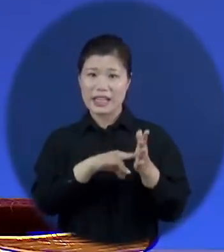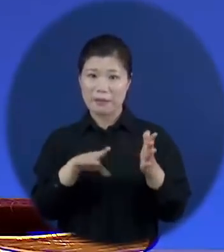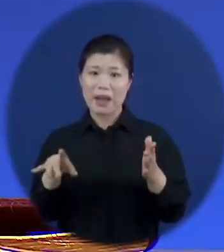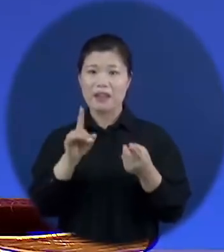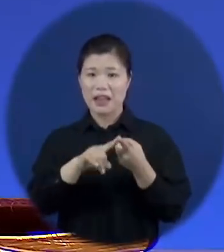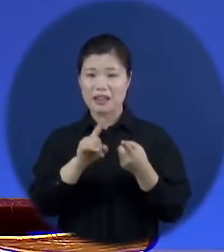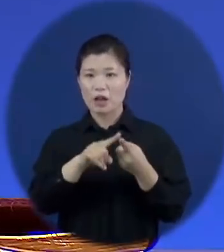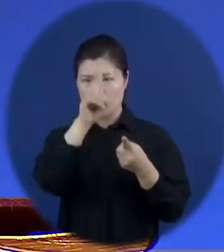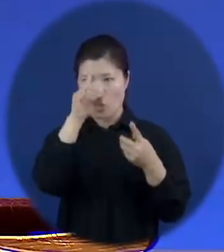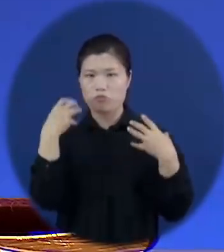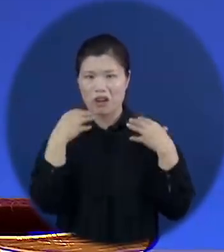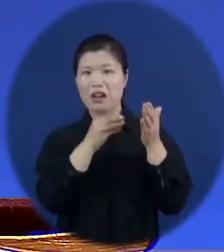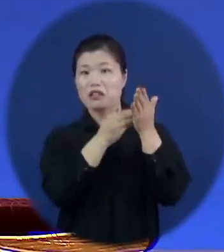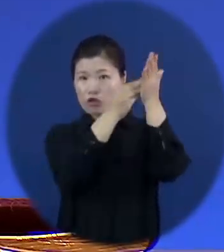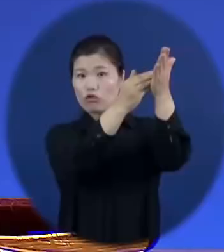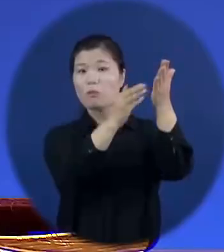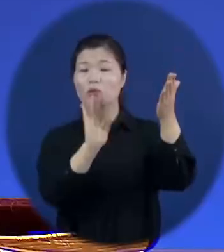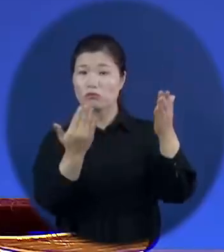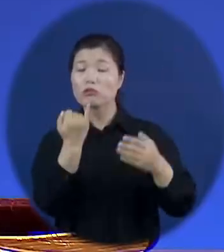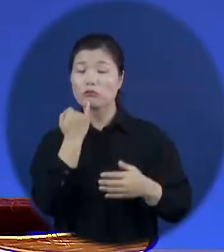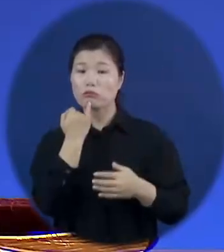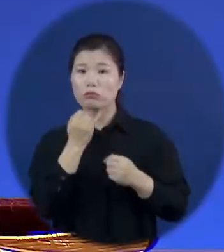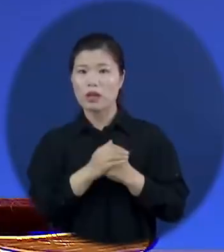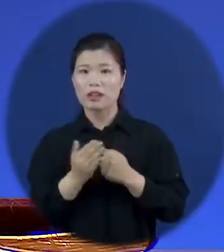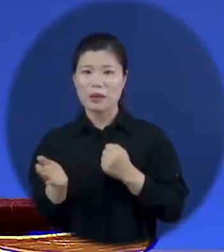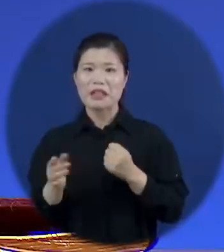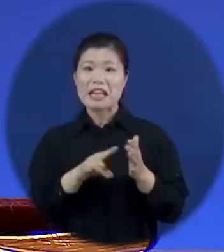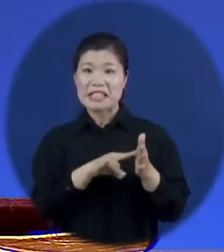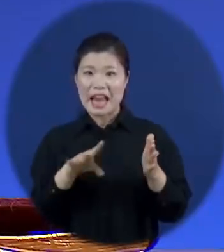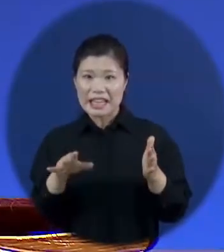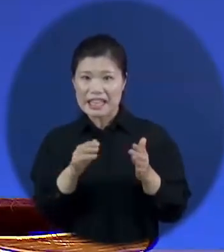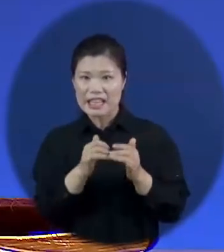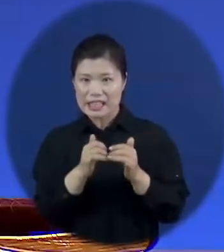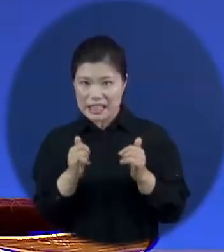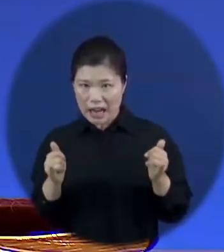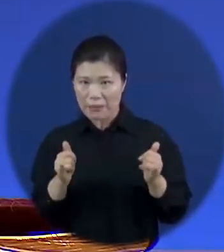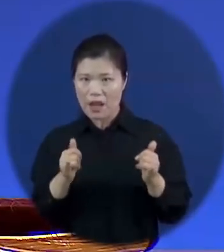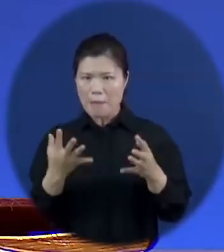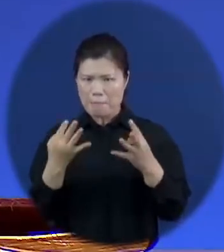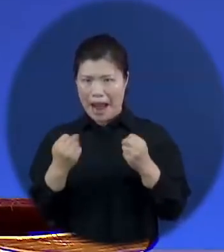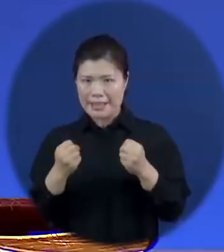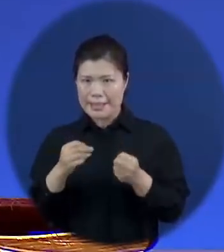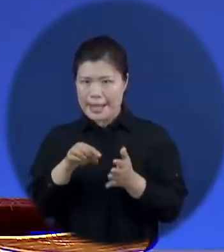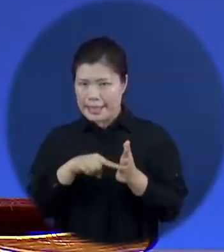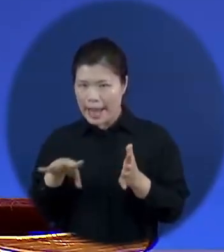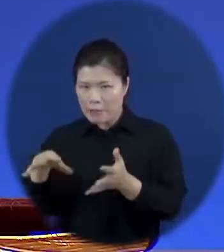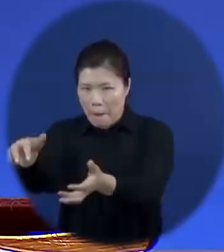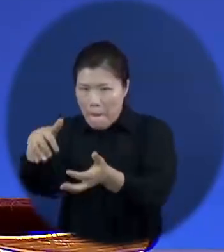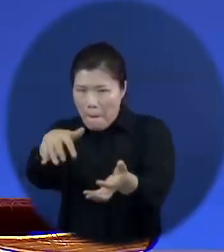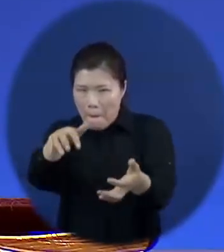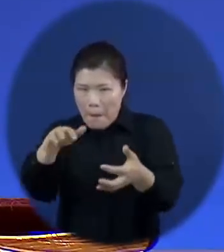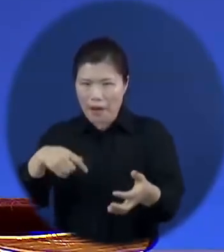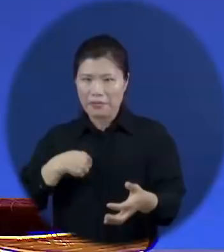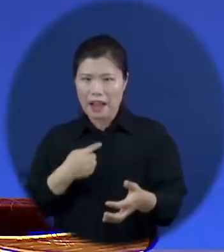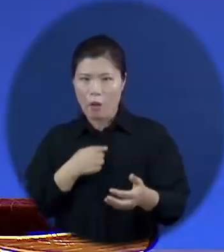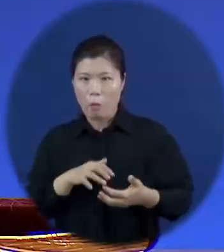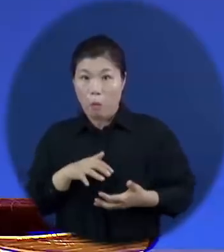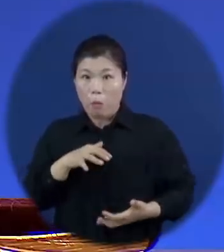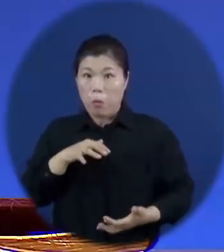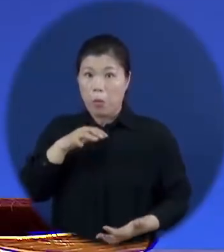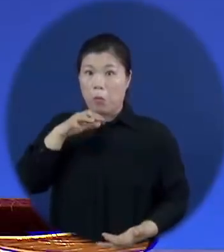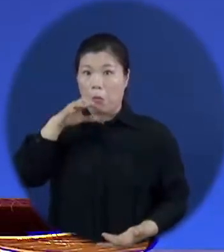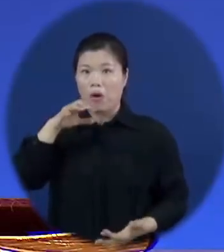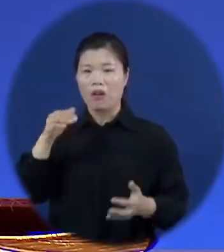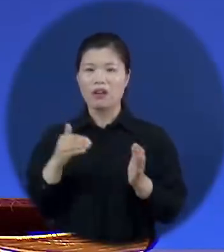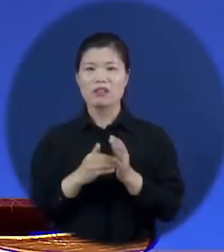액수만 정부에 내면 됐습니다. 그래서 세리들은 할 수만 있으면 많은 세금을 걷어서 자기 몫을